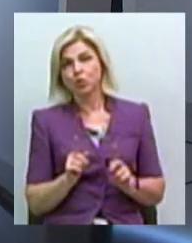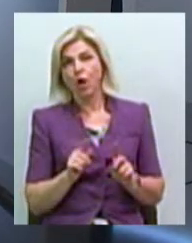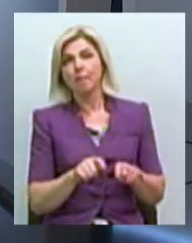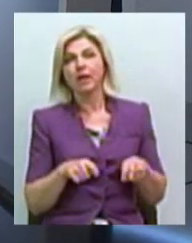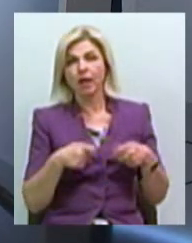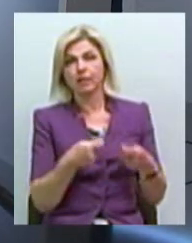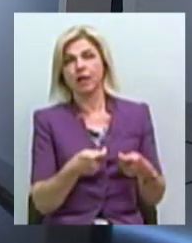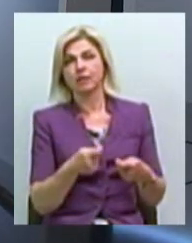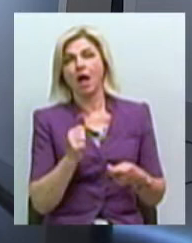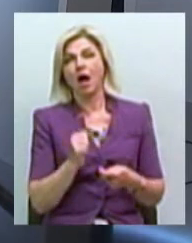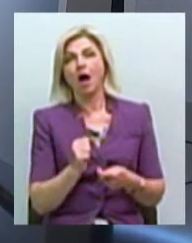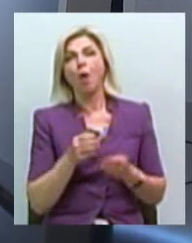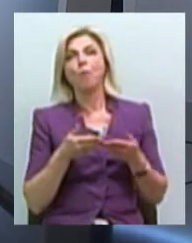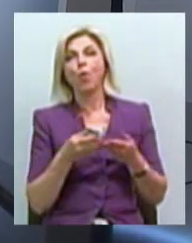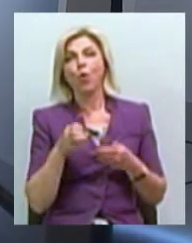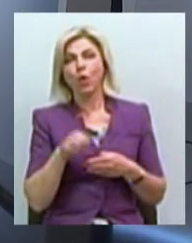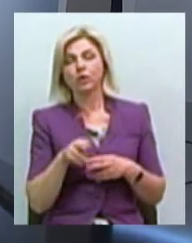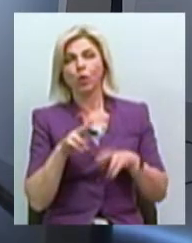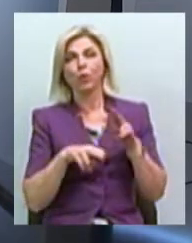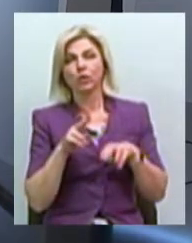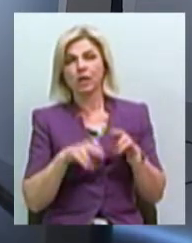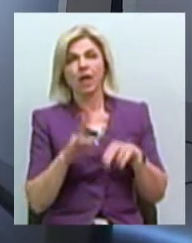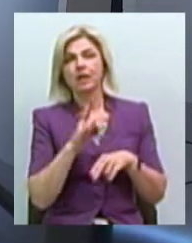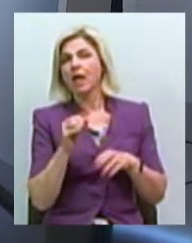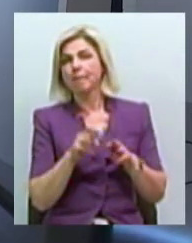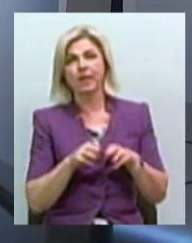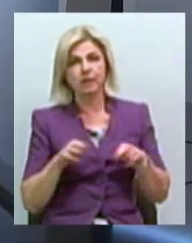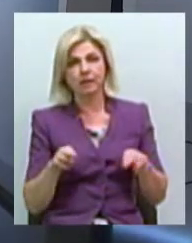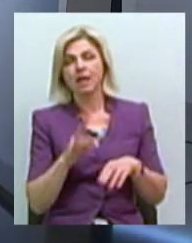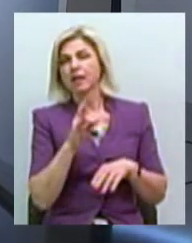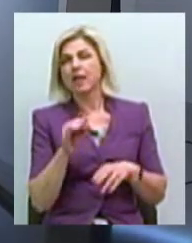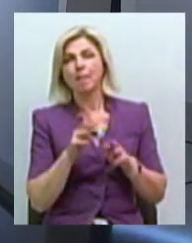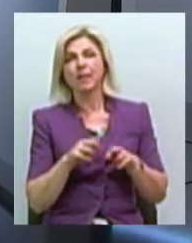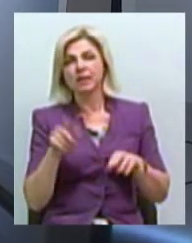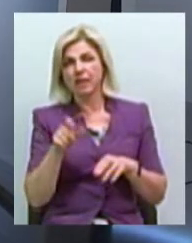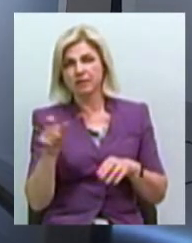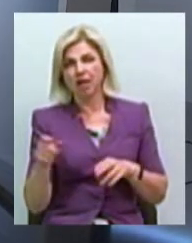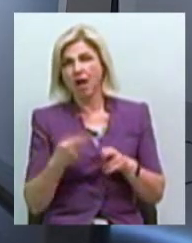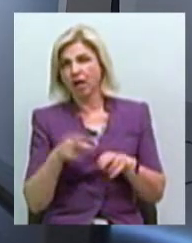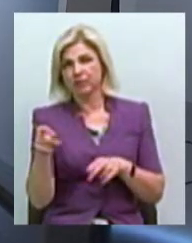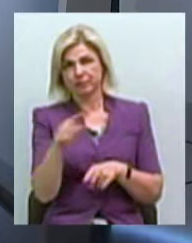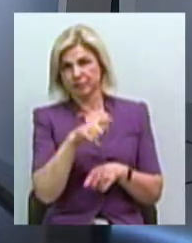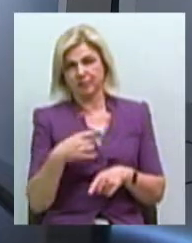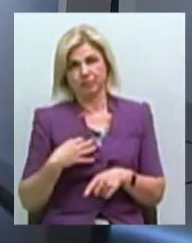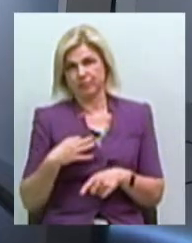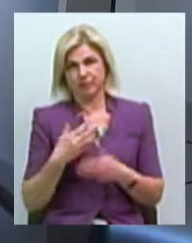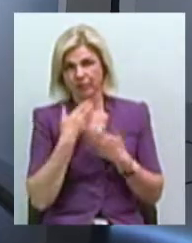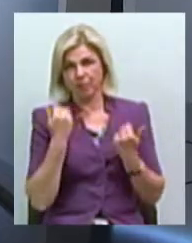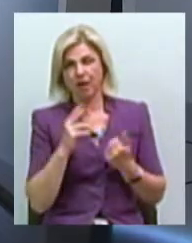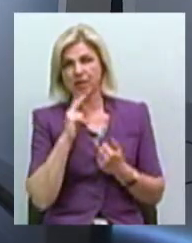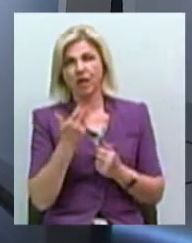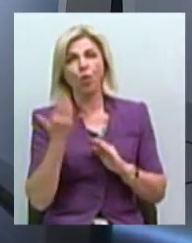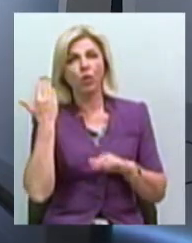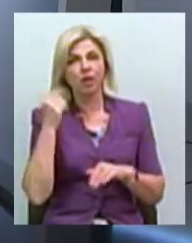передається, а, до речі, порт цей будувався не міністерством, не цим міністром, який ніякого відношення до цього порту не мав ще 3 роки назад,